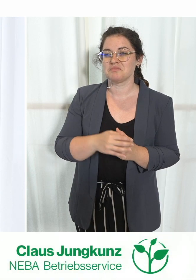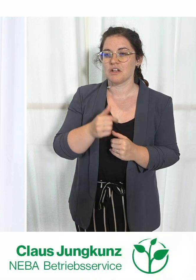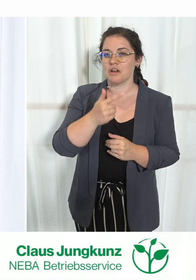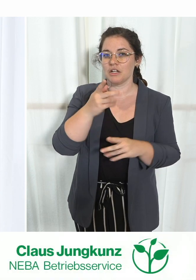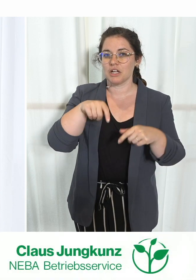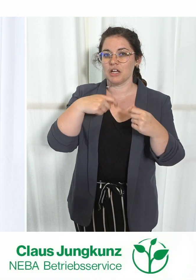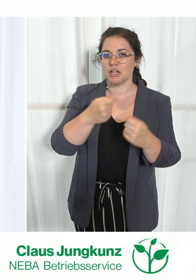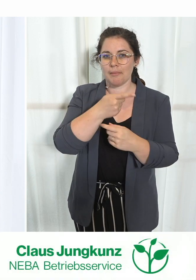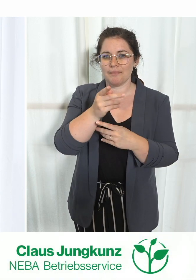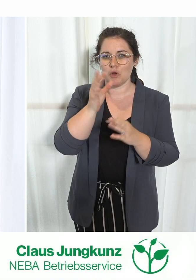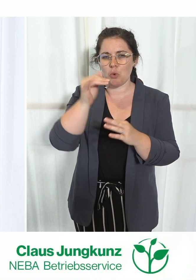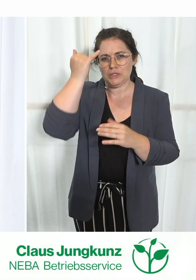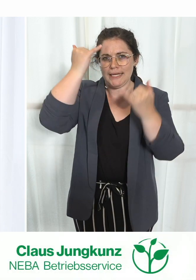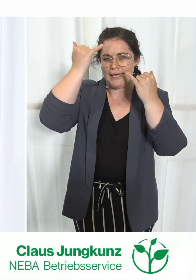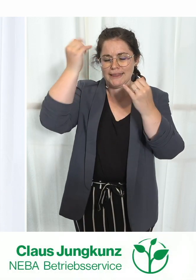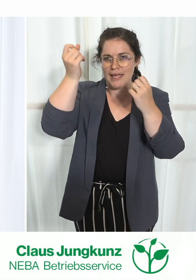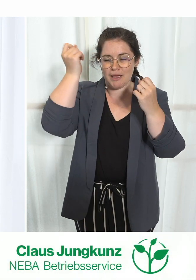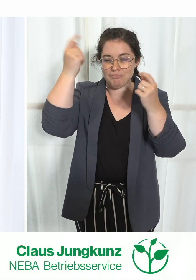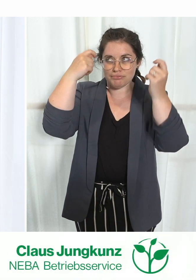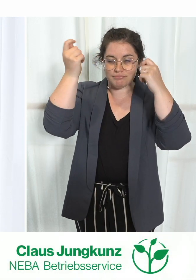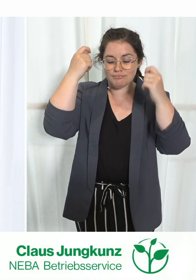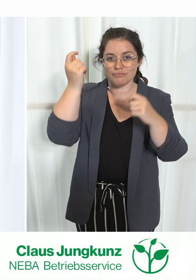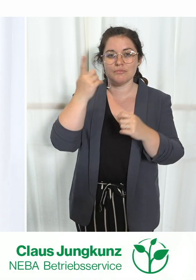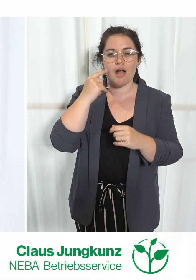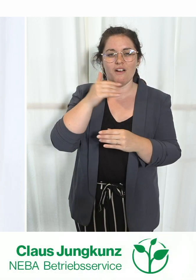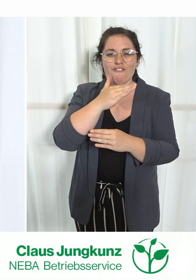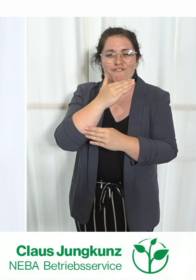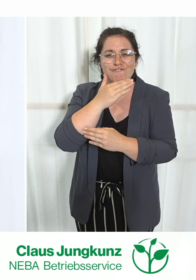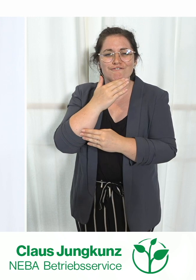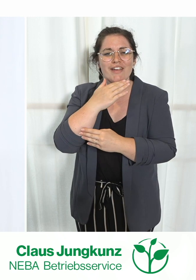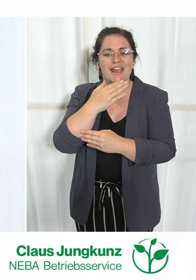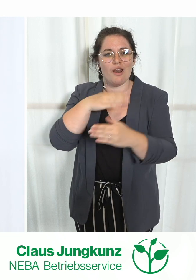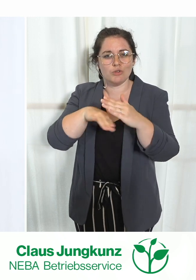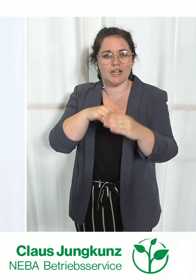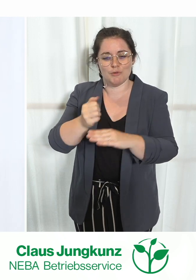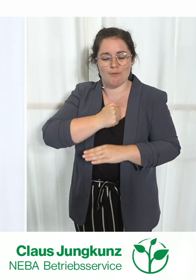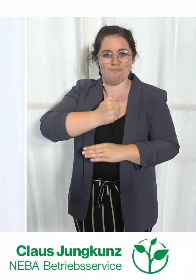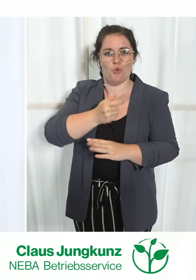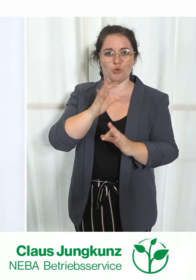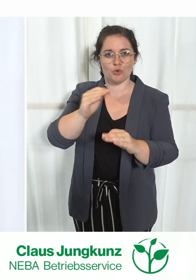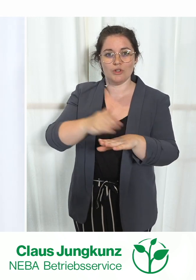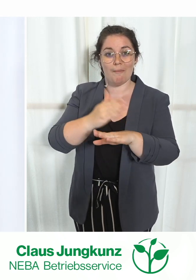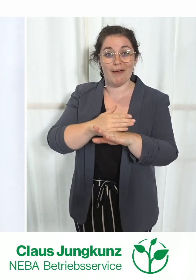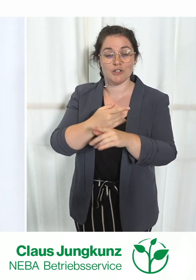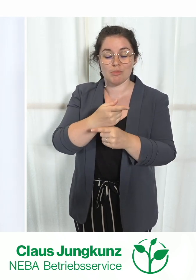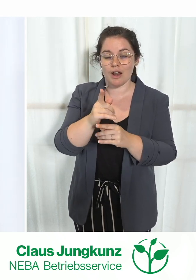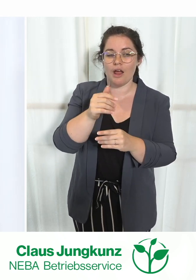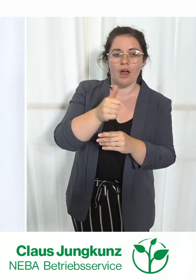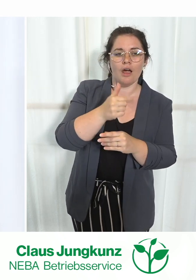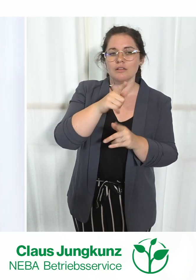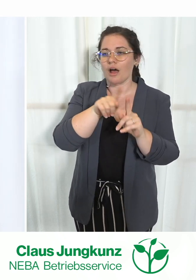die jetzt hier gute Ideen gekriegt haben. Also bei so viel unternehmerischem Mut und guten Beispielen fragt sich bestimmt die eine oder